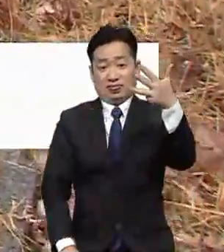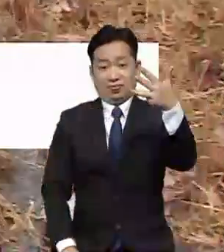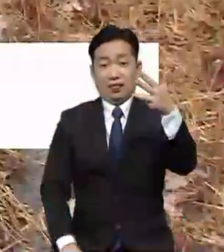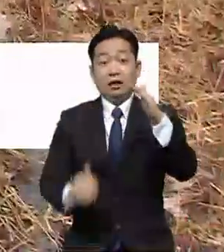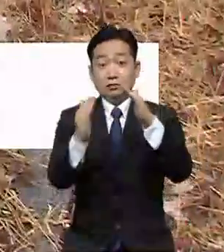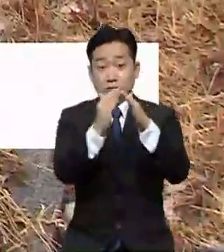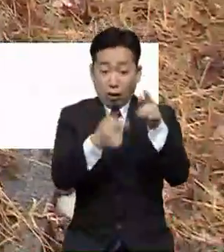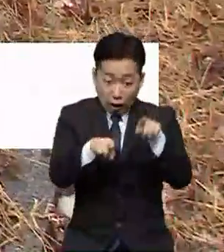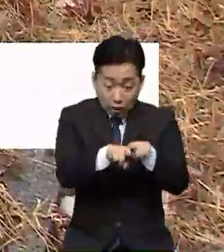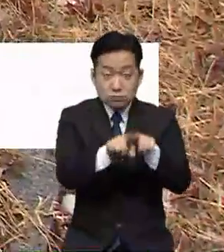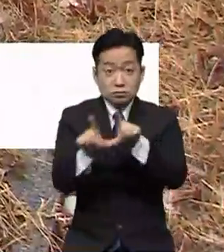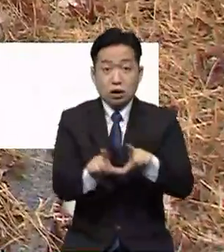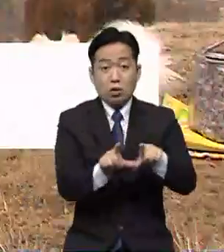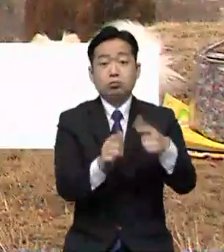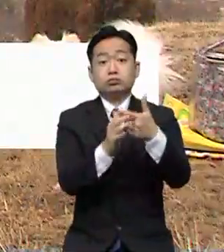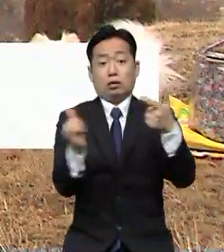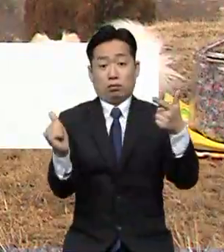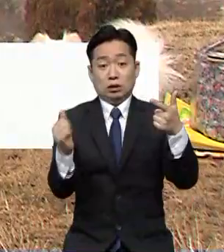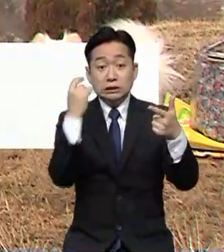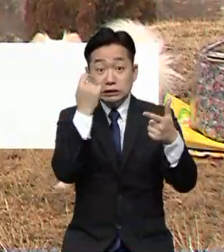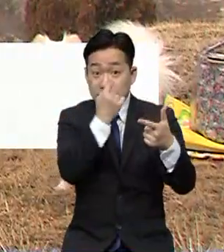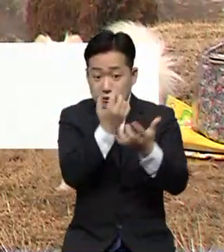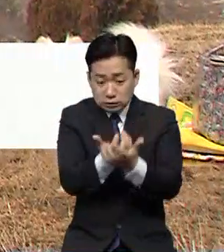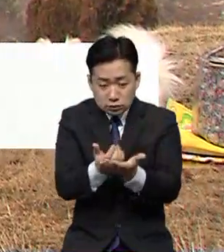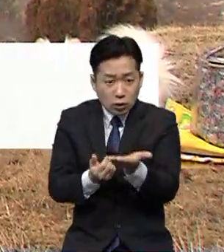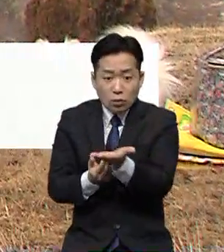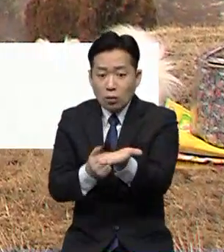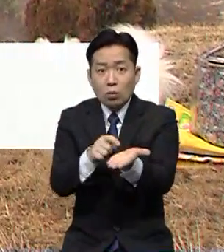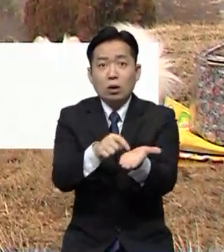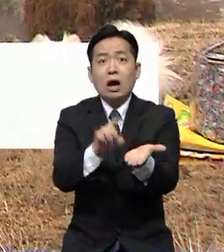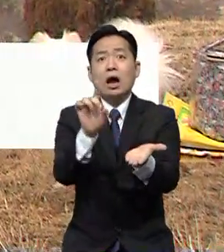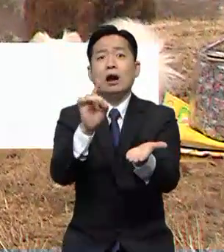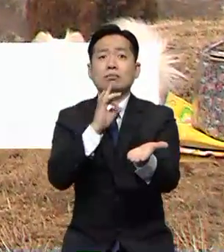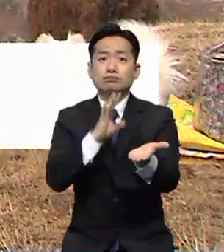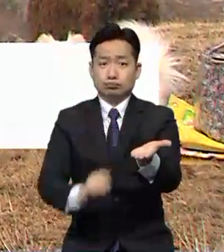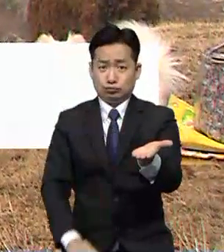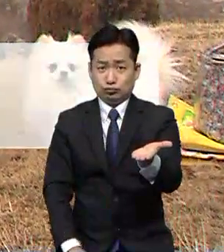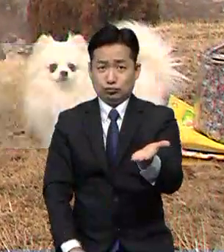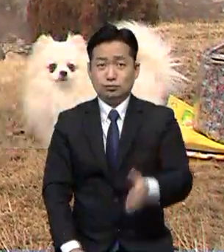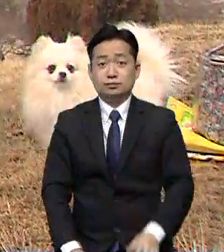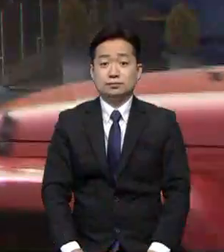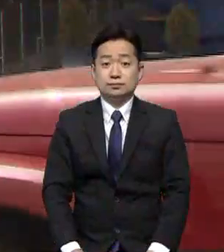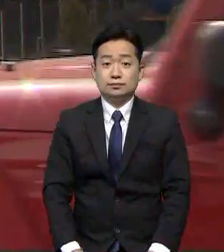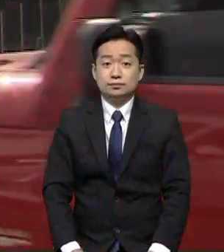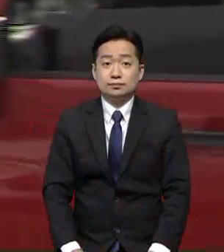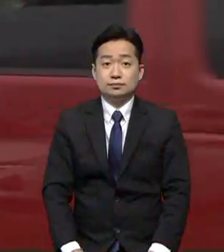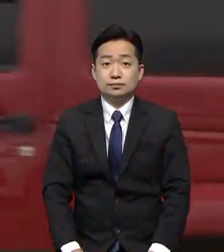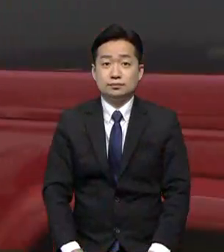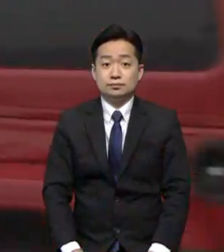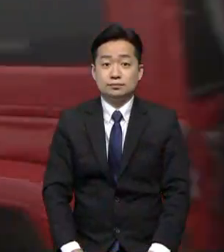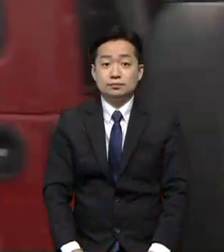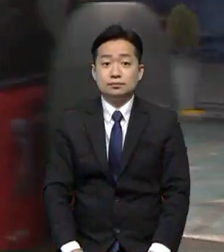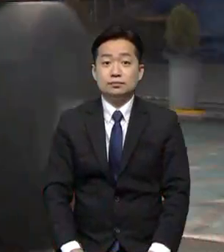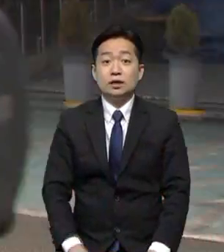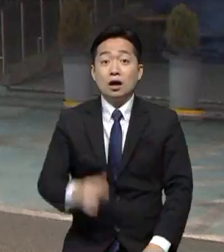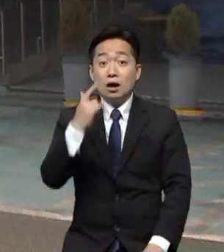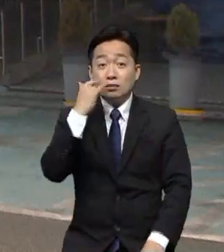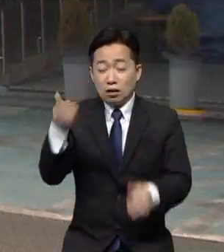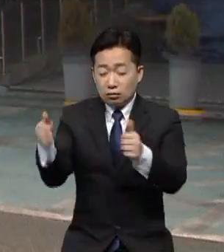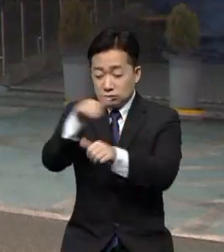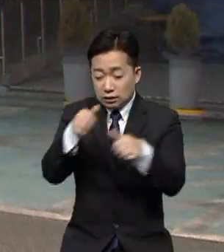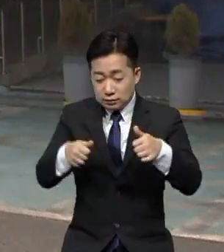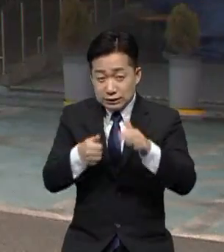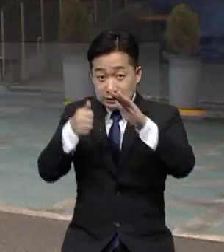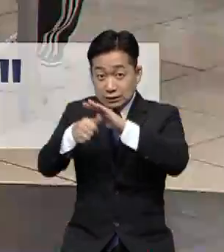이제 저희 아이들 같이 있는 걸 증빙할 수 있는 게 그것밖에 없으니까. 성묘 가는 길 휴게소에 들른